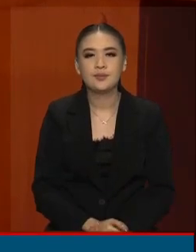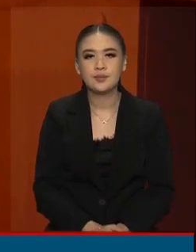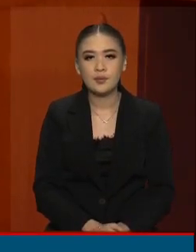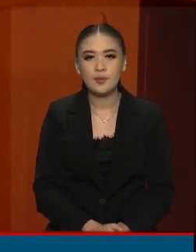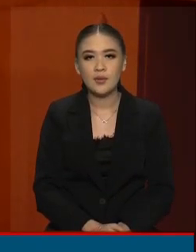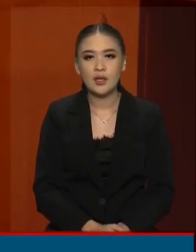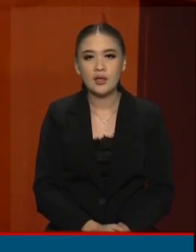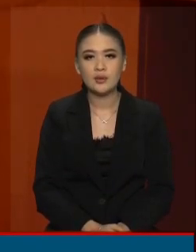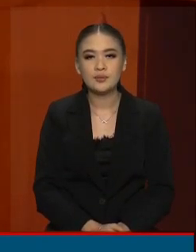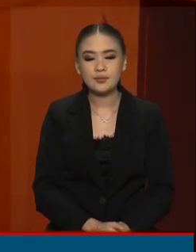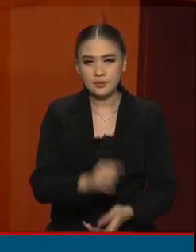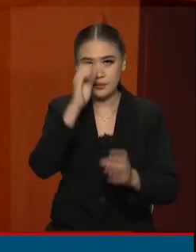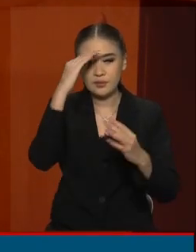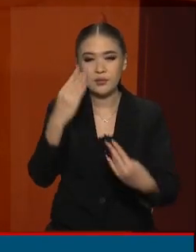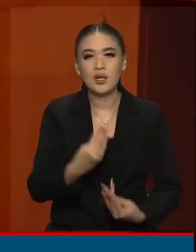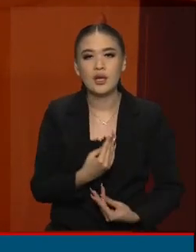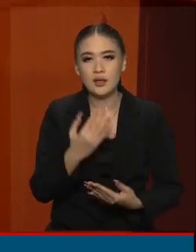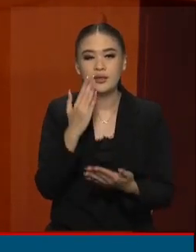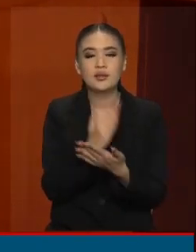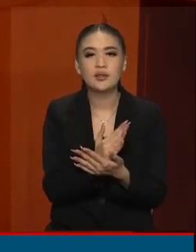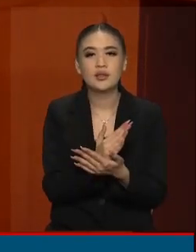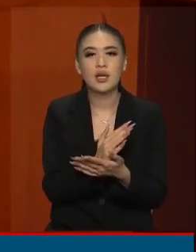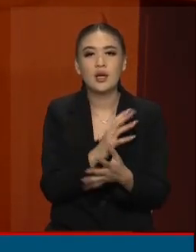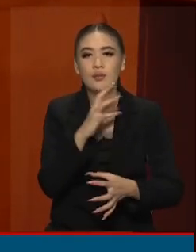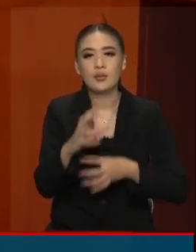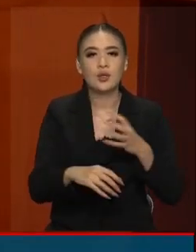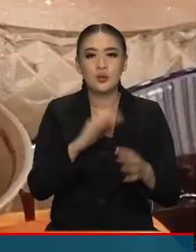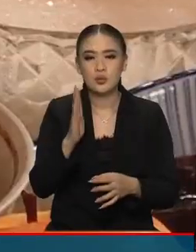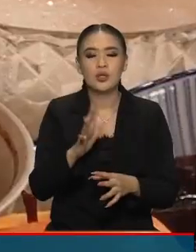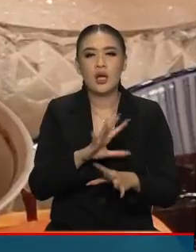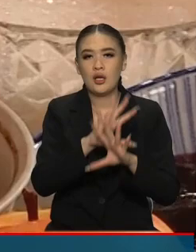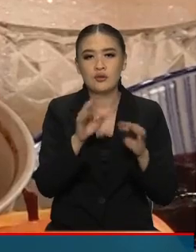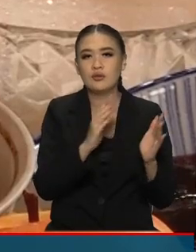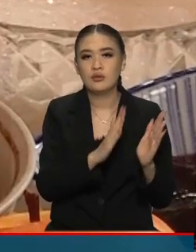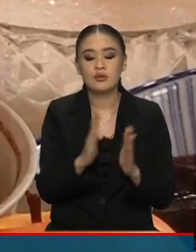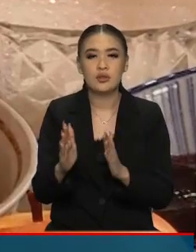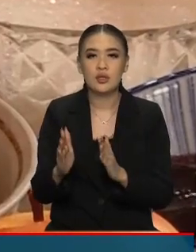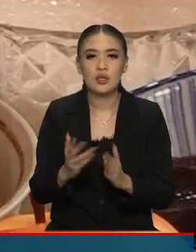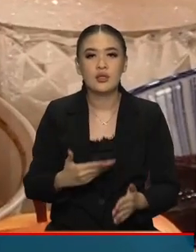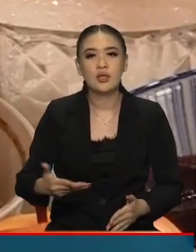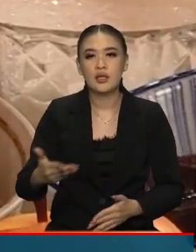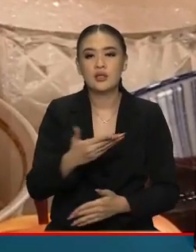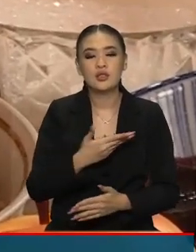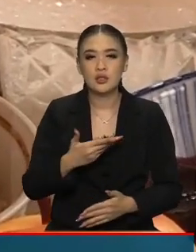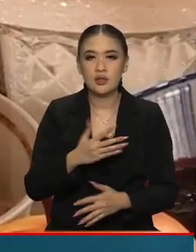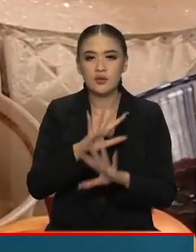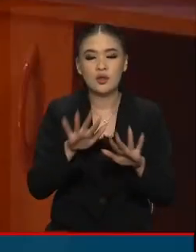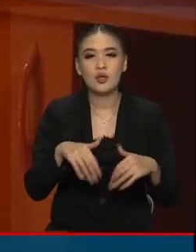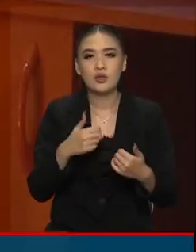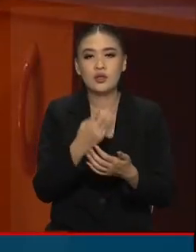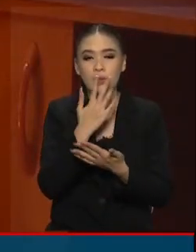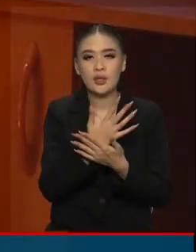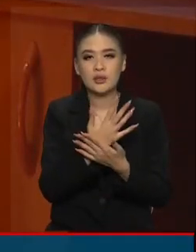мир самый главный мир будет остальные притули наши нормально слава Богу